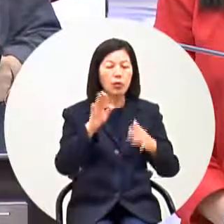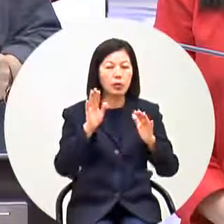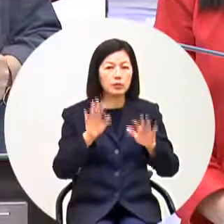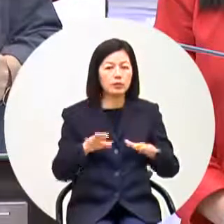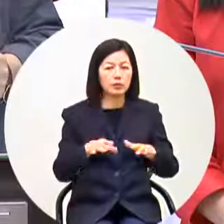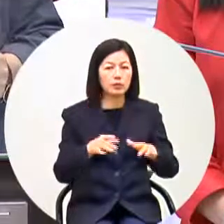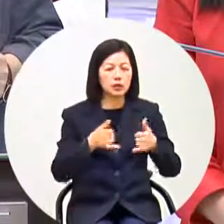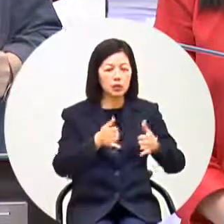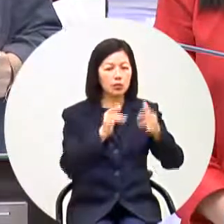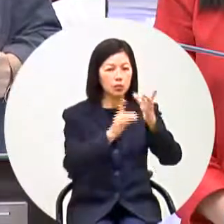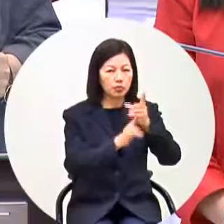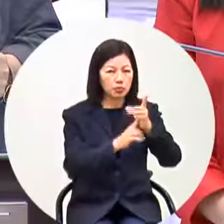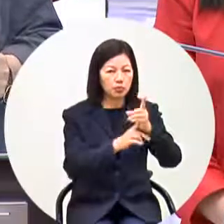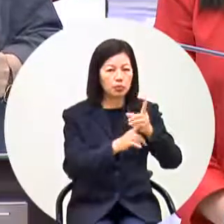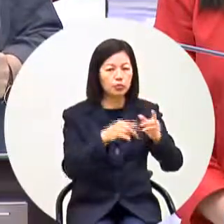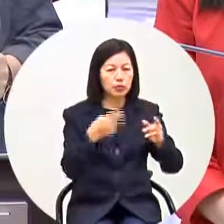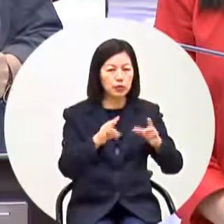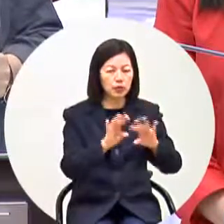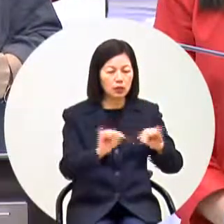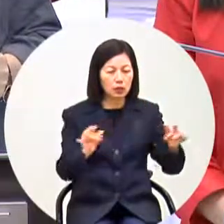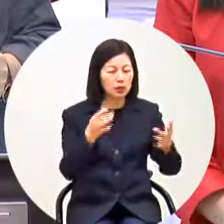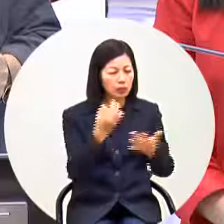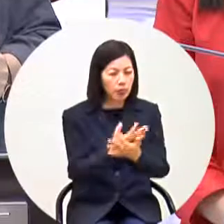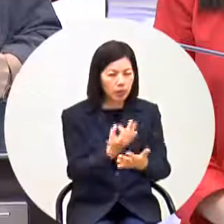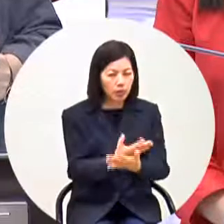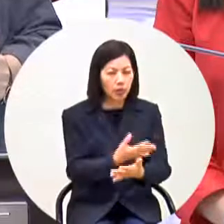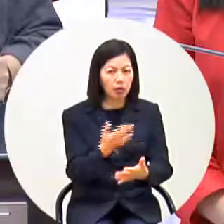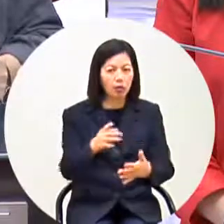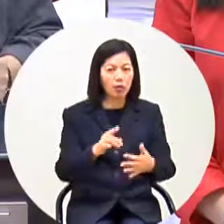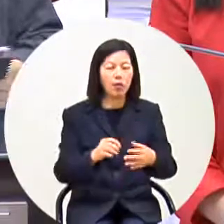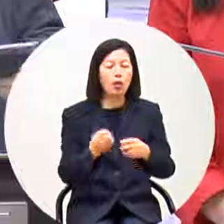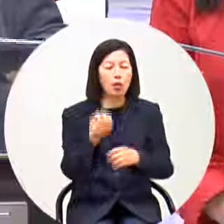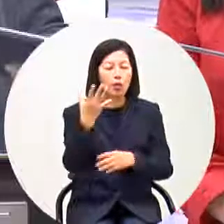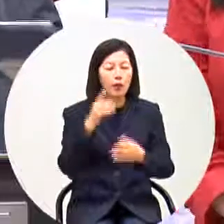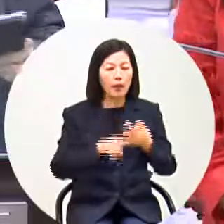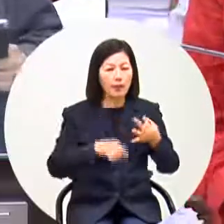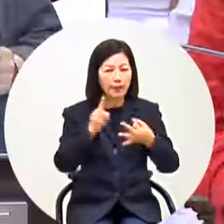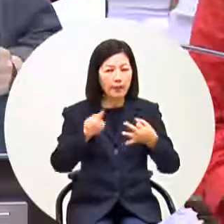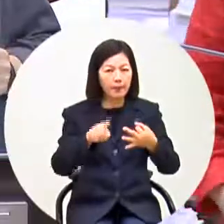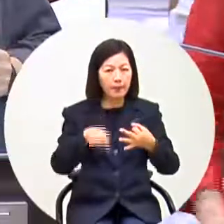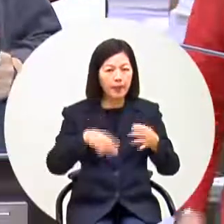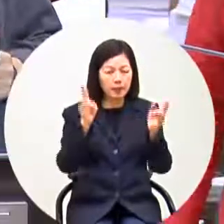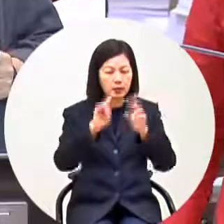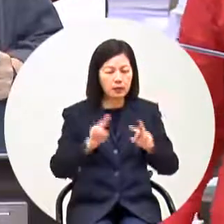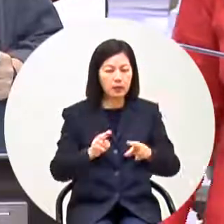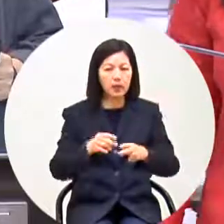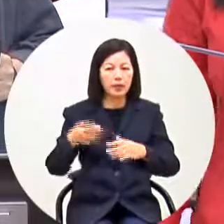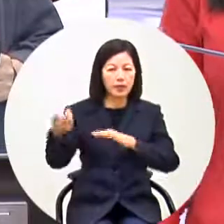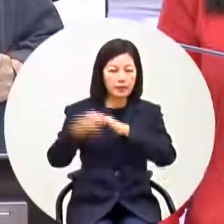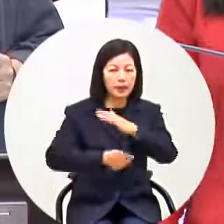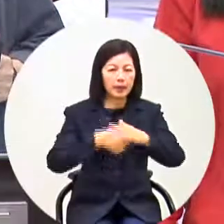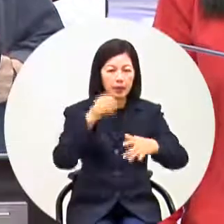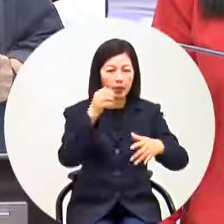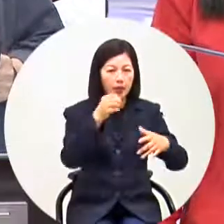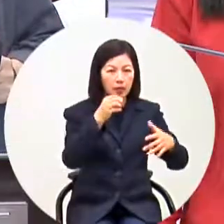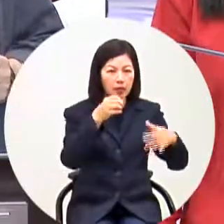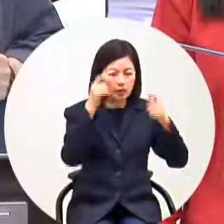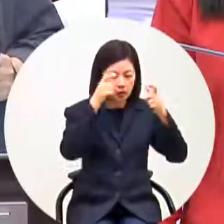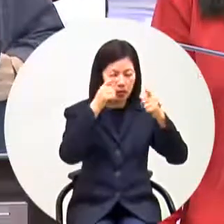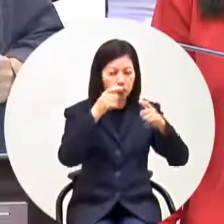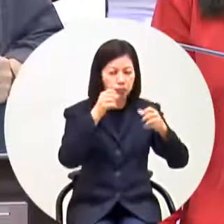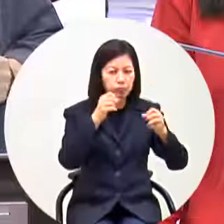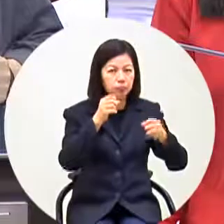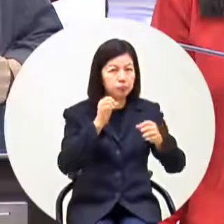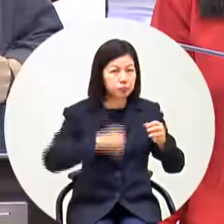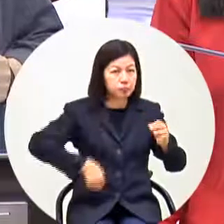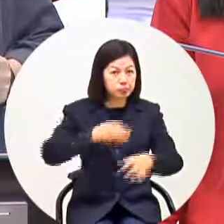的不足，华邦电到高雄的投资以后，那高雄现在整个科学园区剩下十